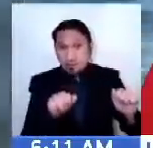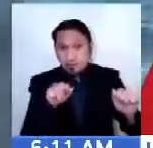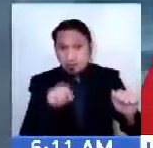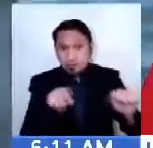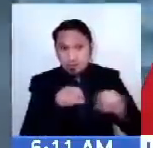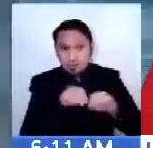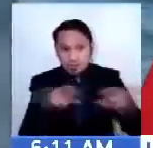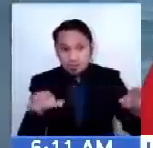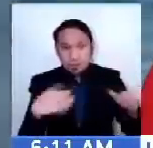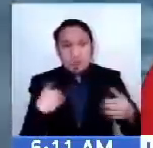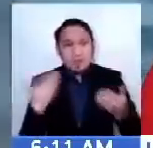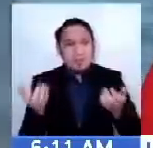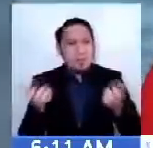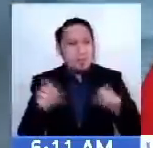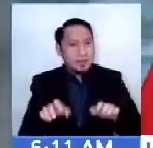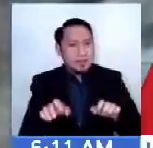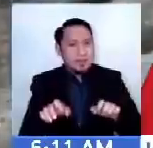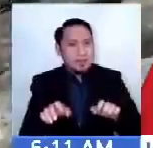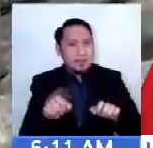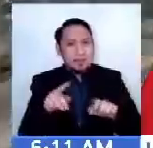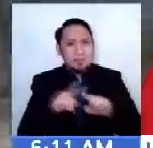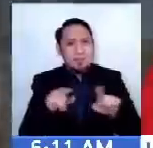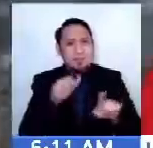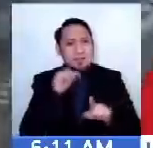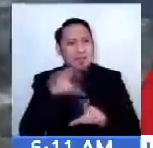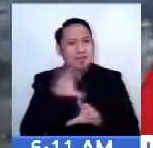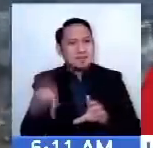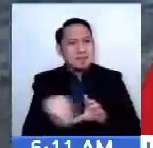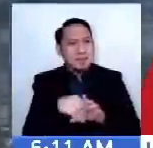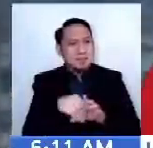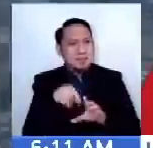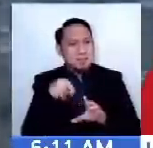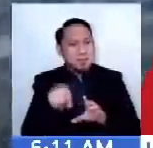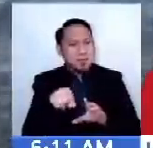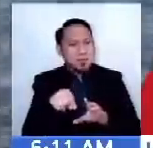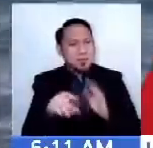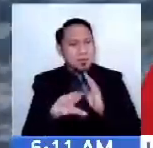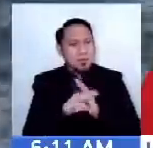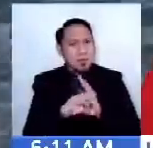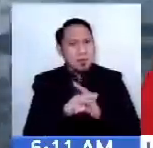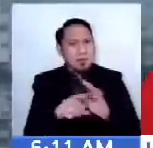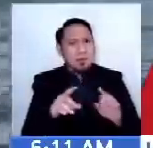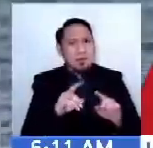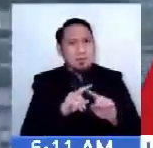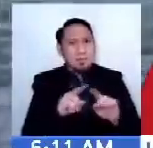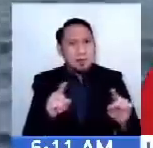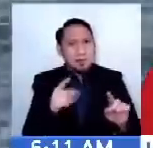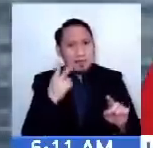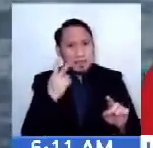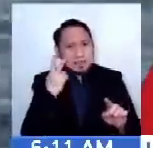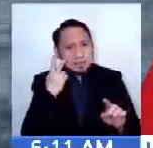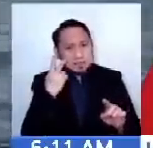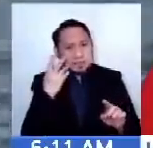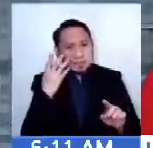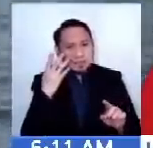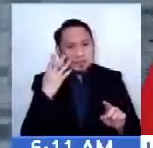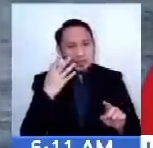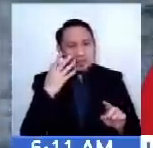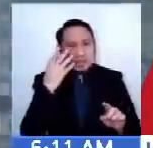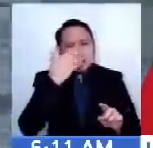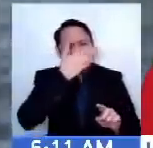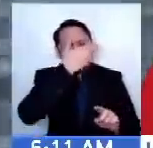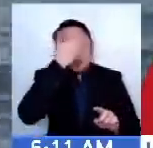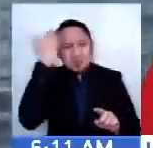sa lugar pero hindi kalahok ang kotse. Nakahinto lang ito pero anya, tila nakalimutang i-engage ang handbrake kaya